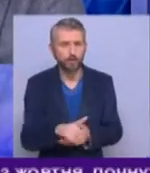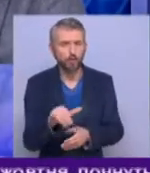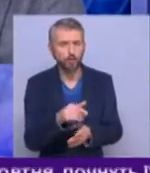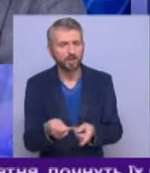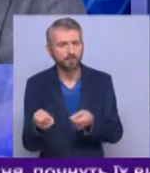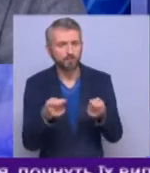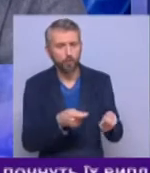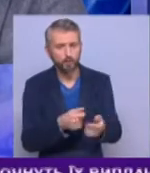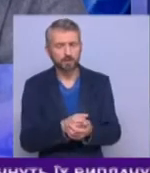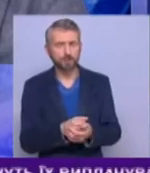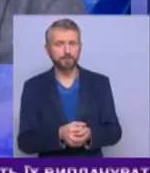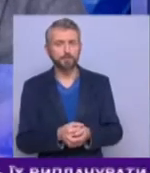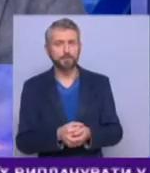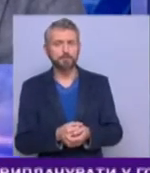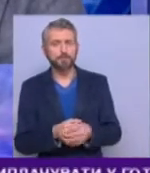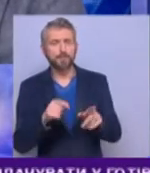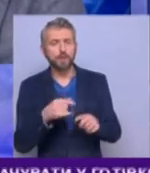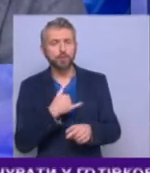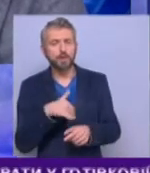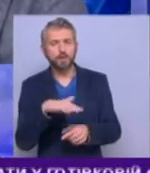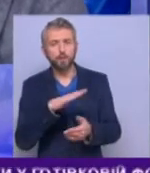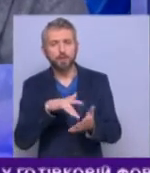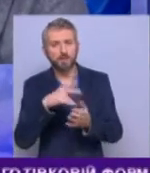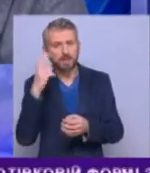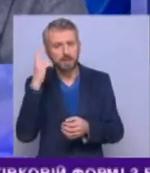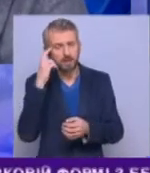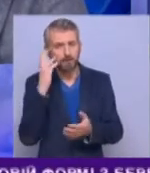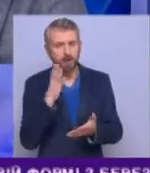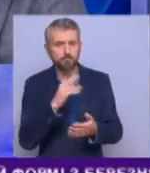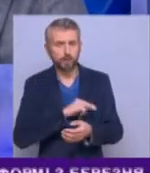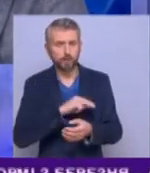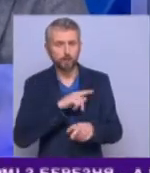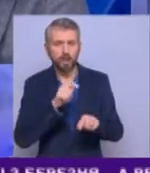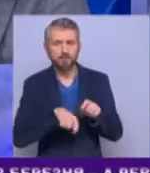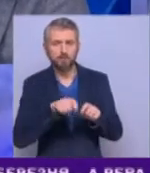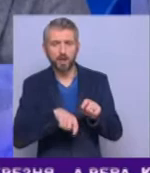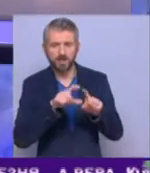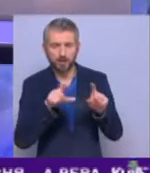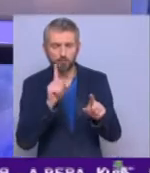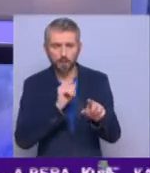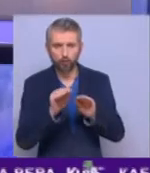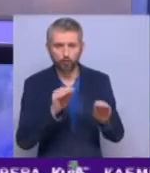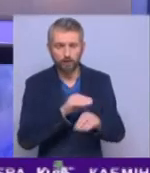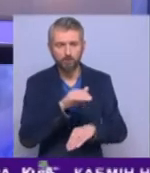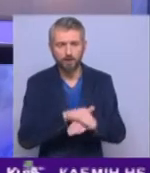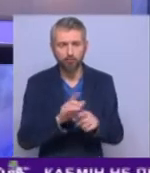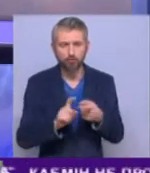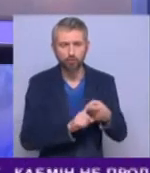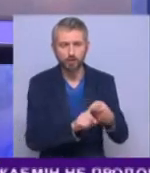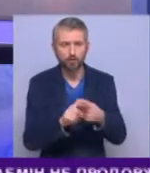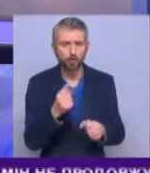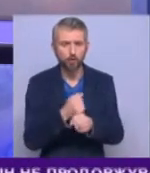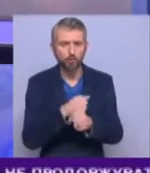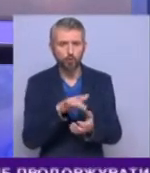Де висипати? Абсолютно вірно. Також у нас на території міста Києва працює інспекція з благоустрою, які фактично координують